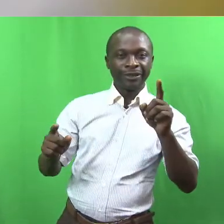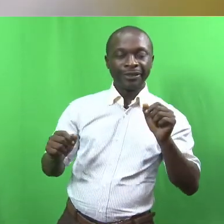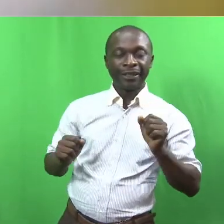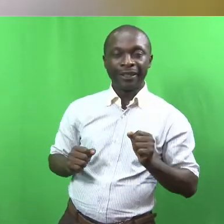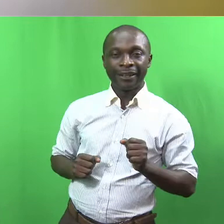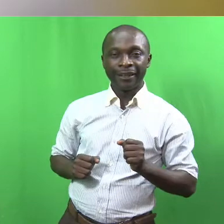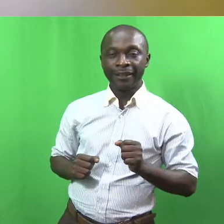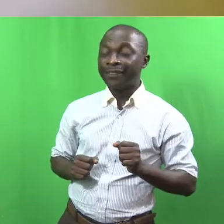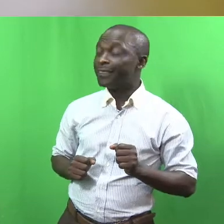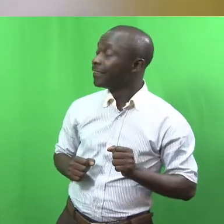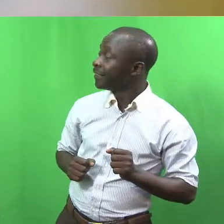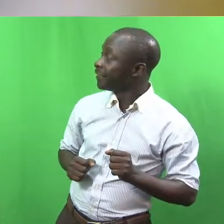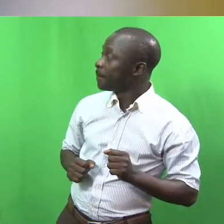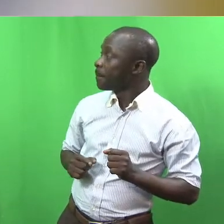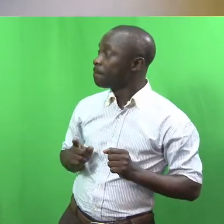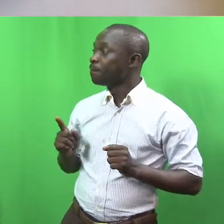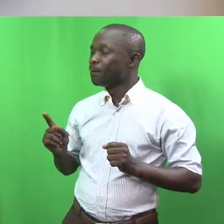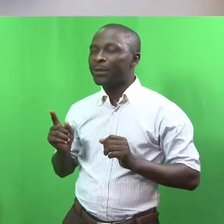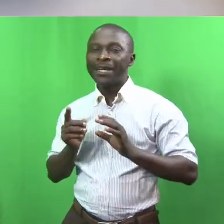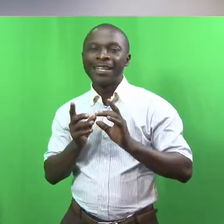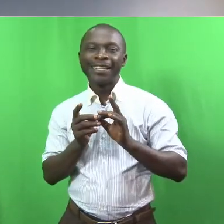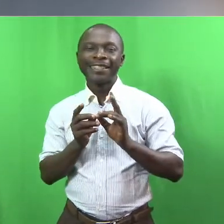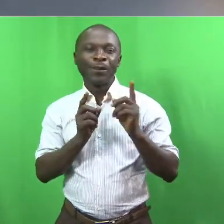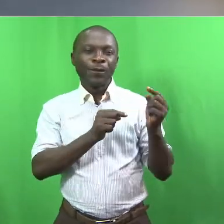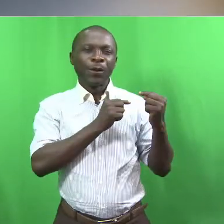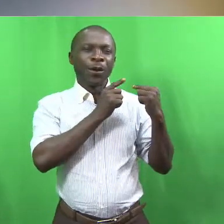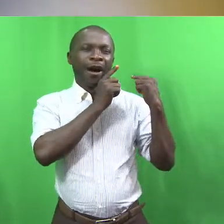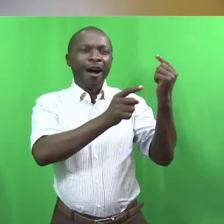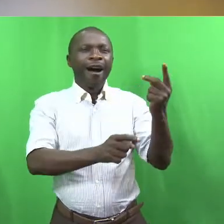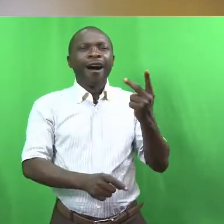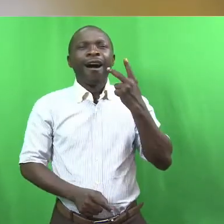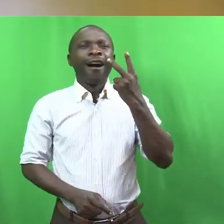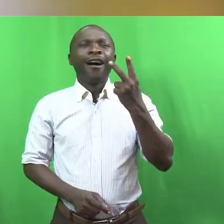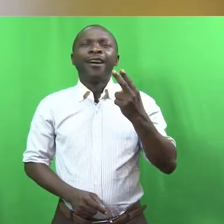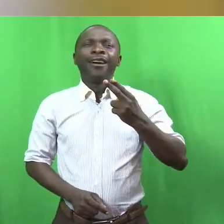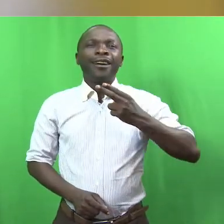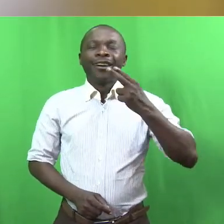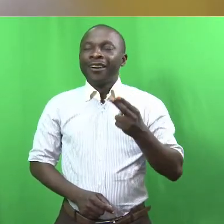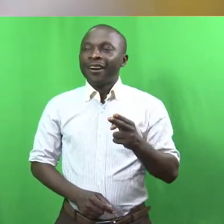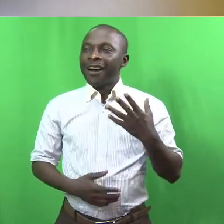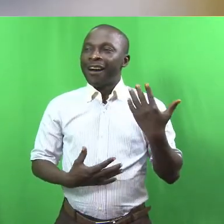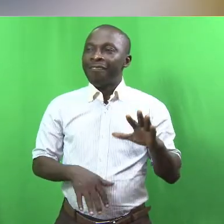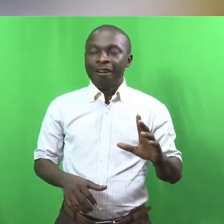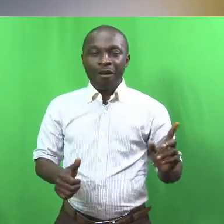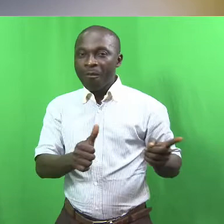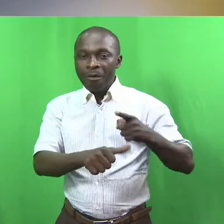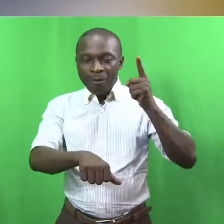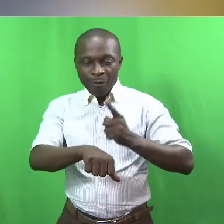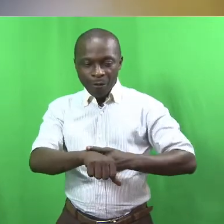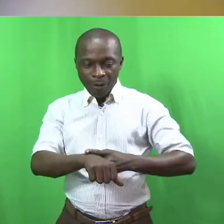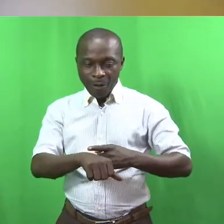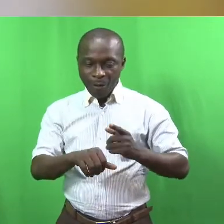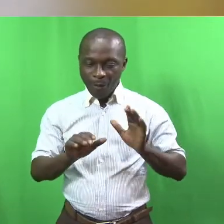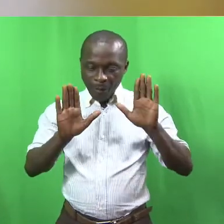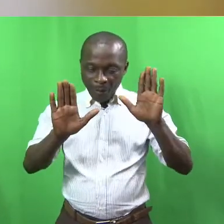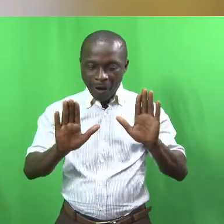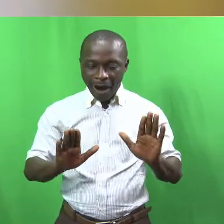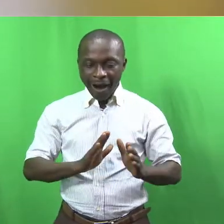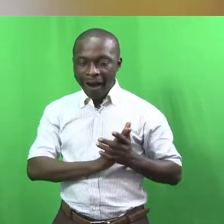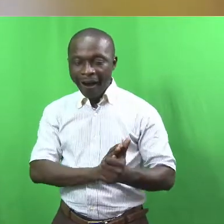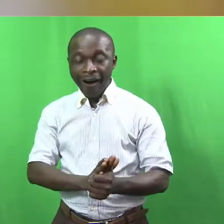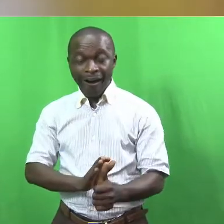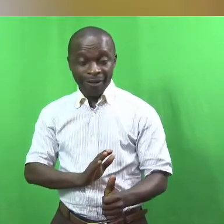C'est une grande première parce que le régional, le chef de l'État, il a décidé il y a quelques